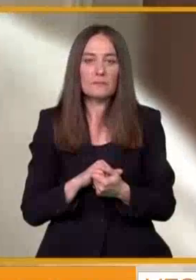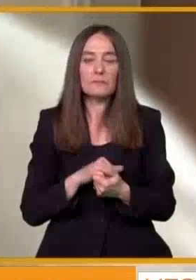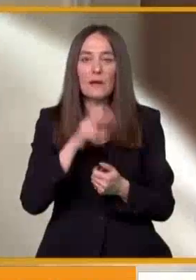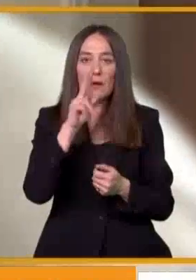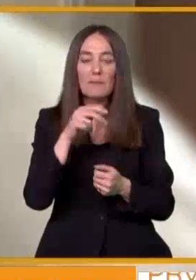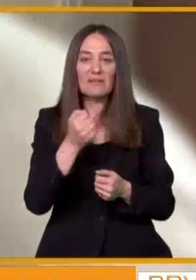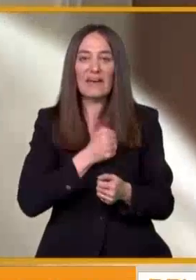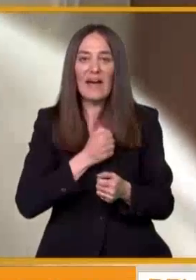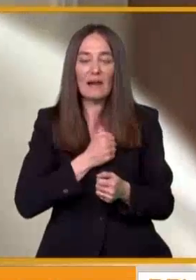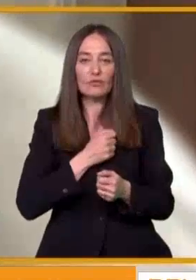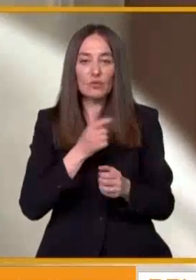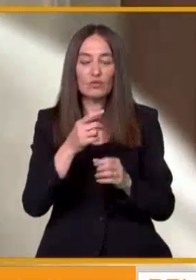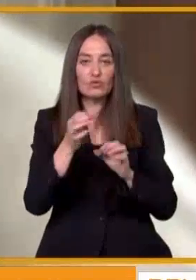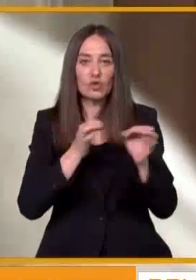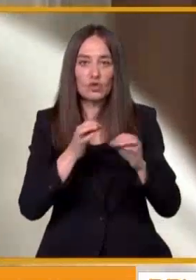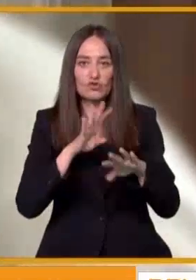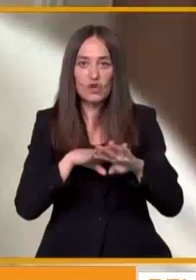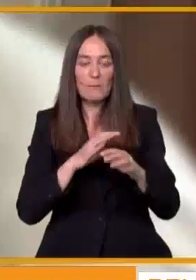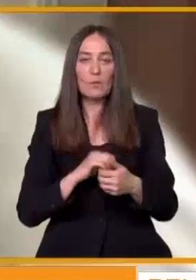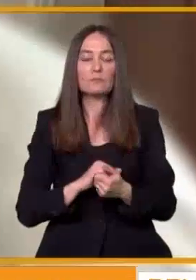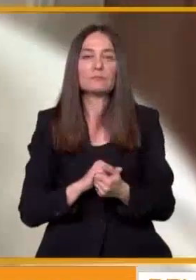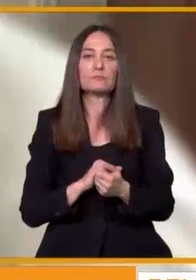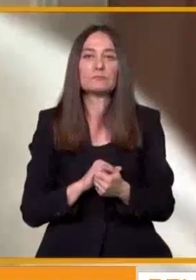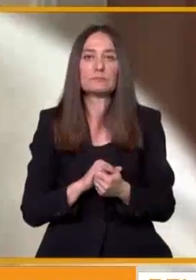Imate garantnu šemu.